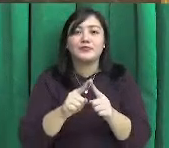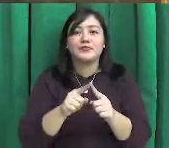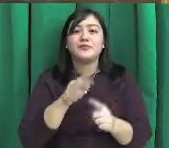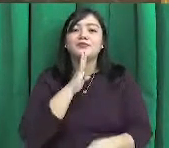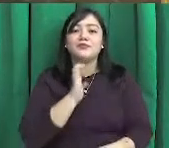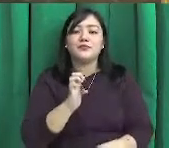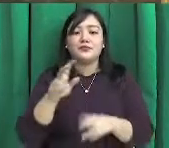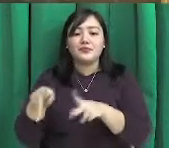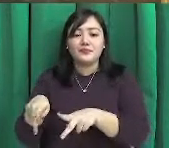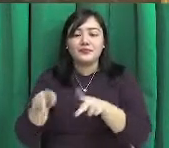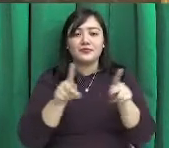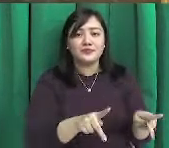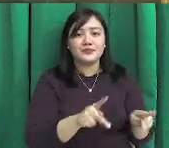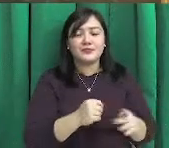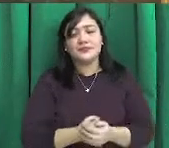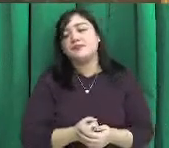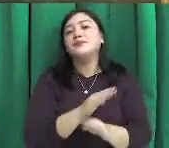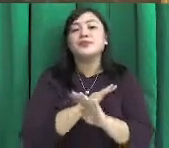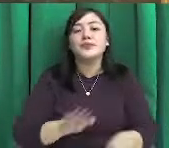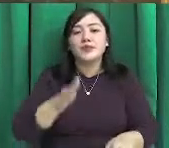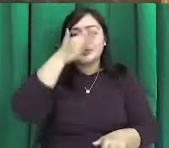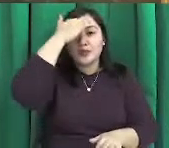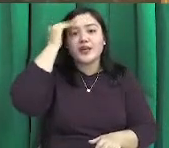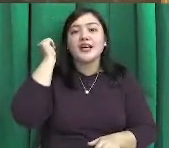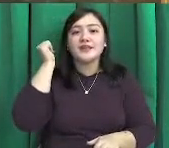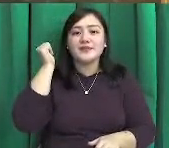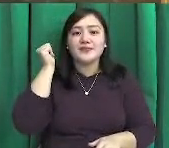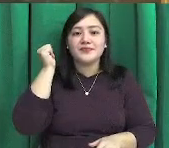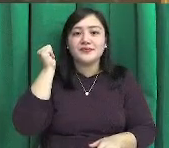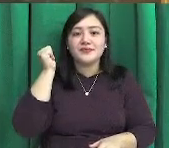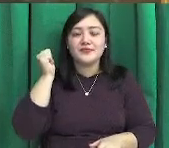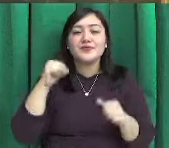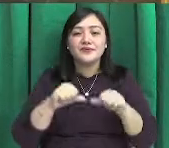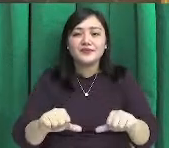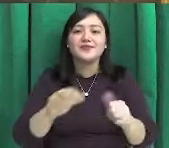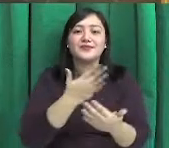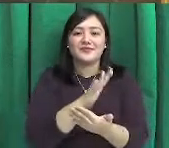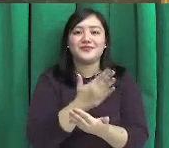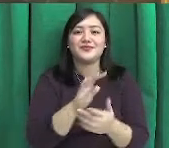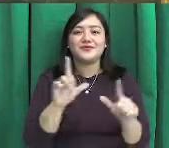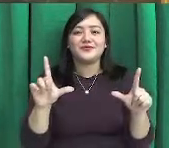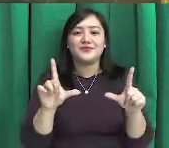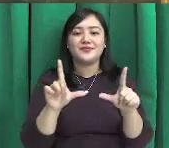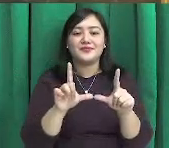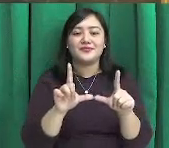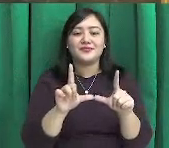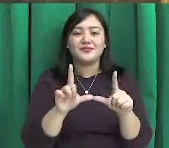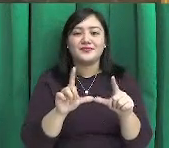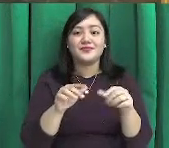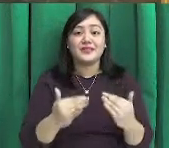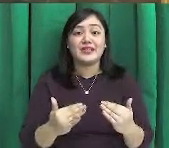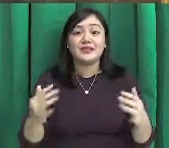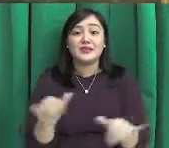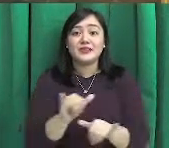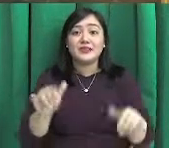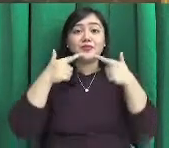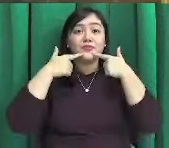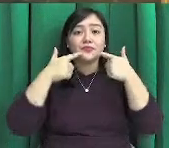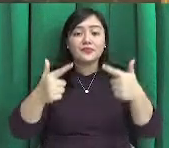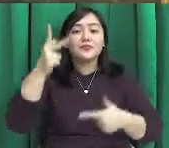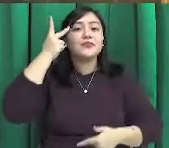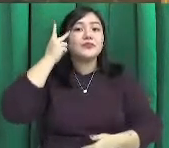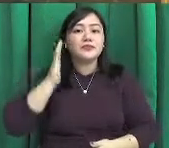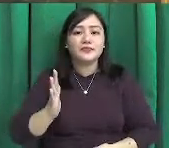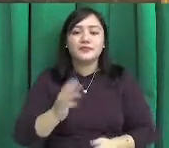wag ho nating kakalimutan, kaligtaan po ito at magbahagi po tayo. May mga ilang pastors na po tayong kasama po natin dito.